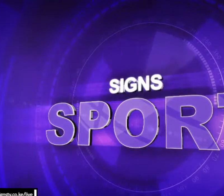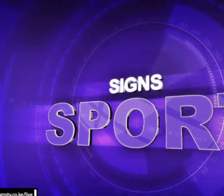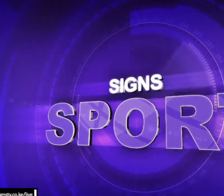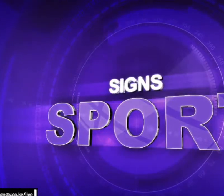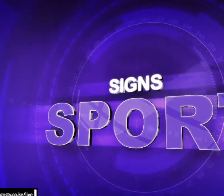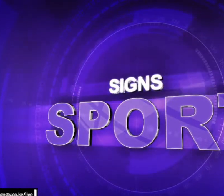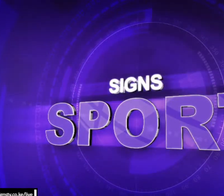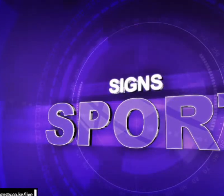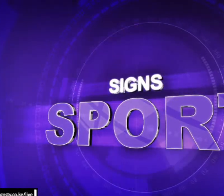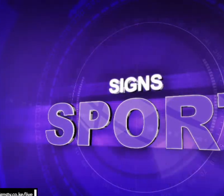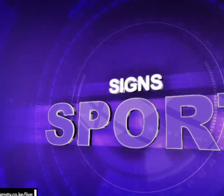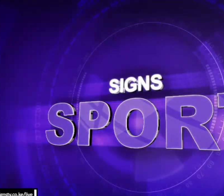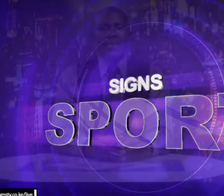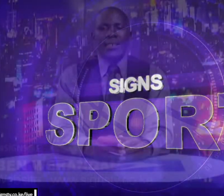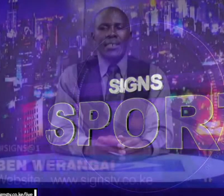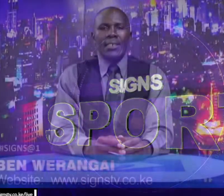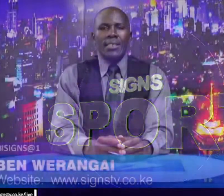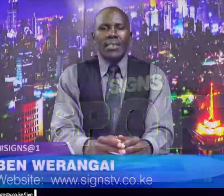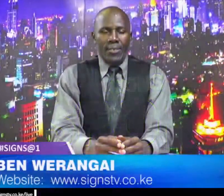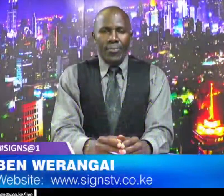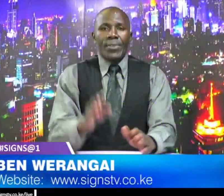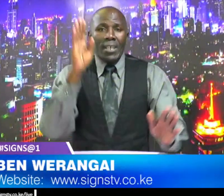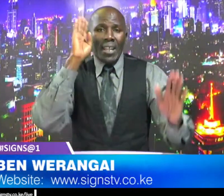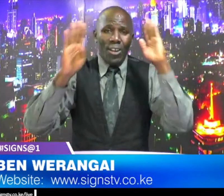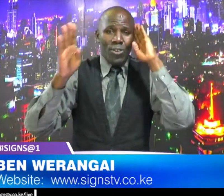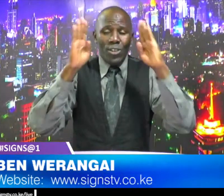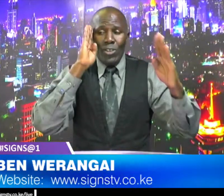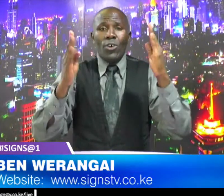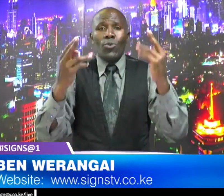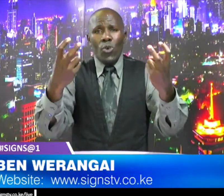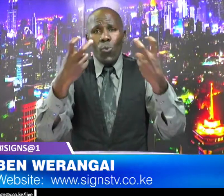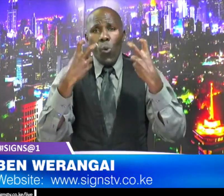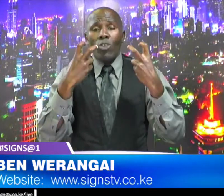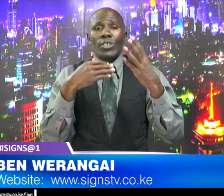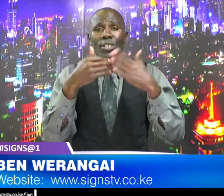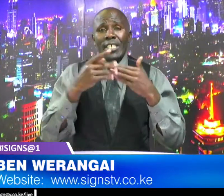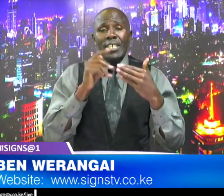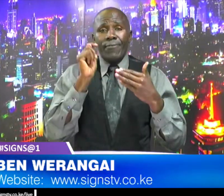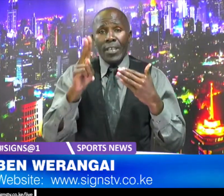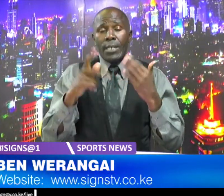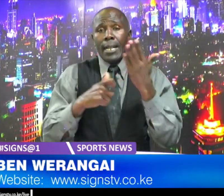And hello viewers,